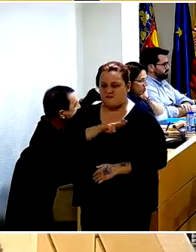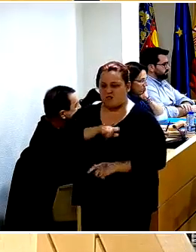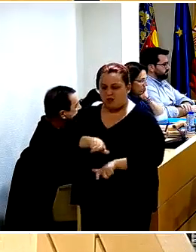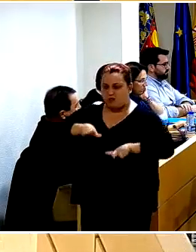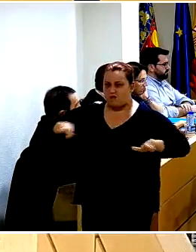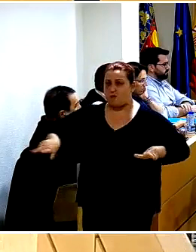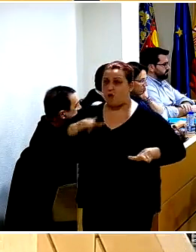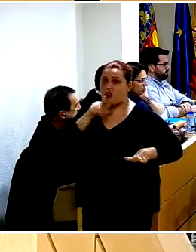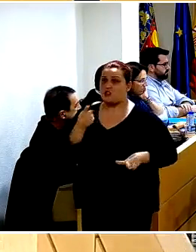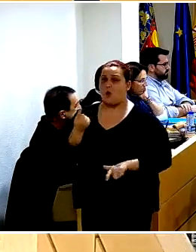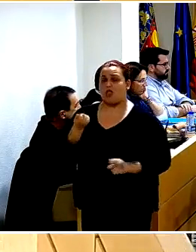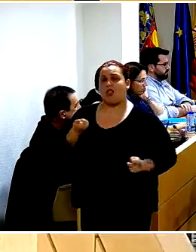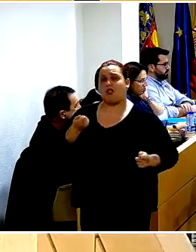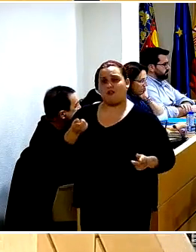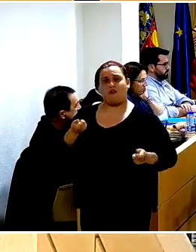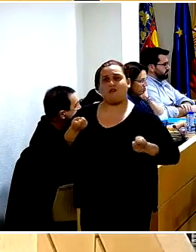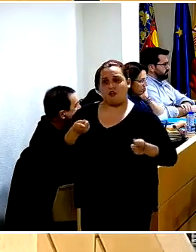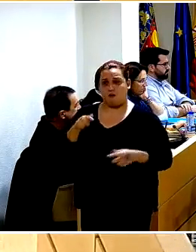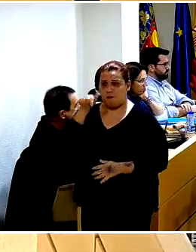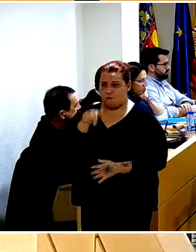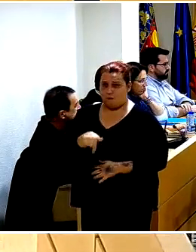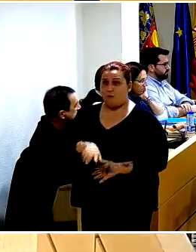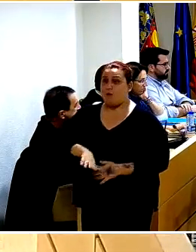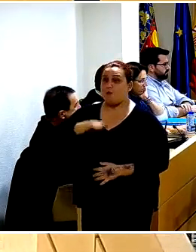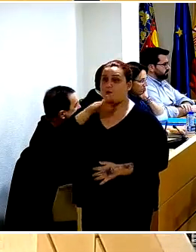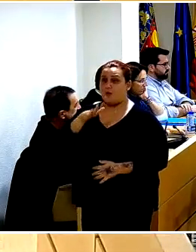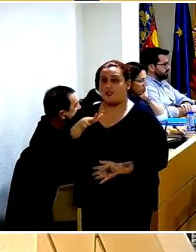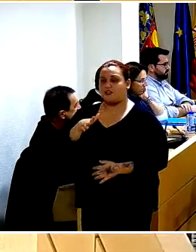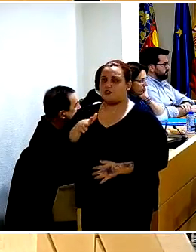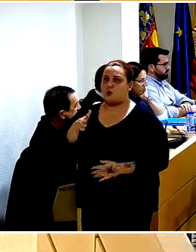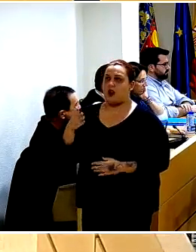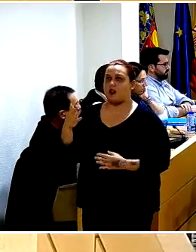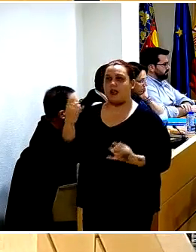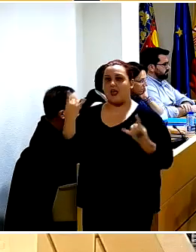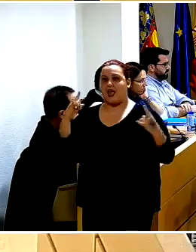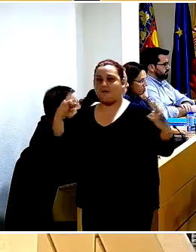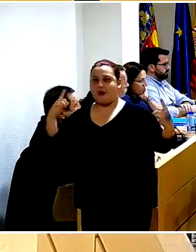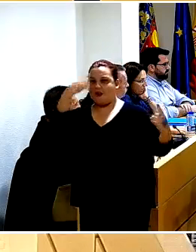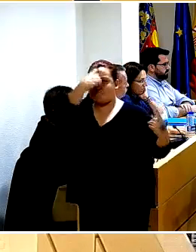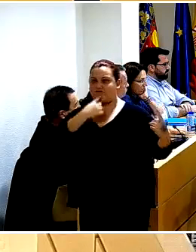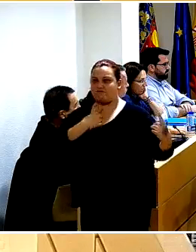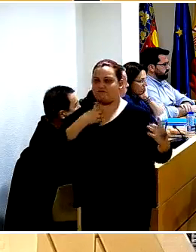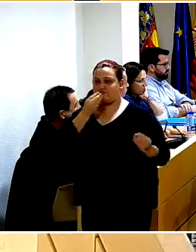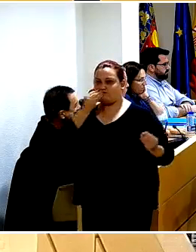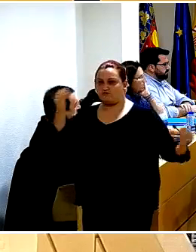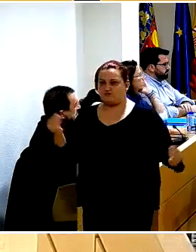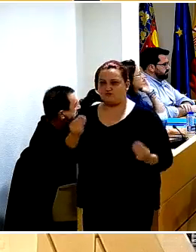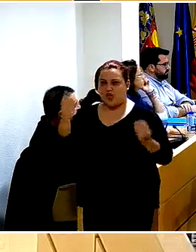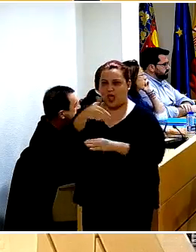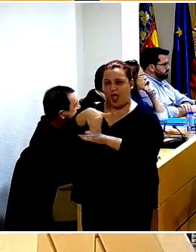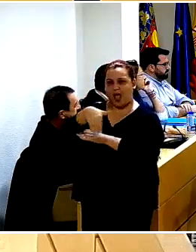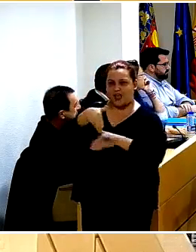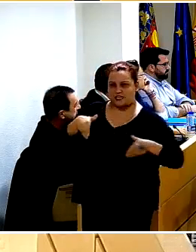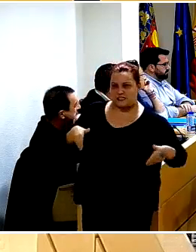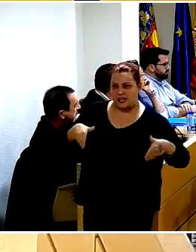per pla d'arbrat, així que abordarem la regeneració paisatgística dels nostres carrers i places. La